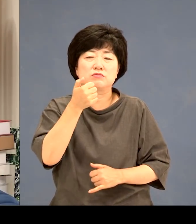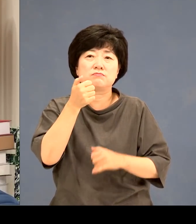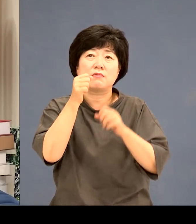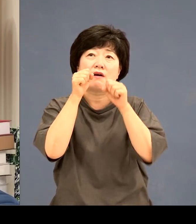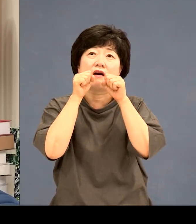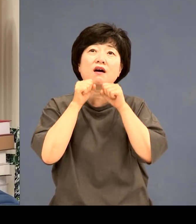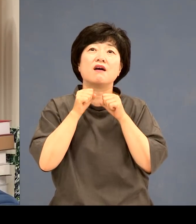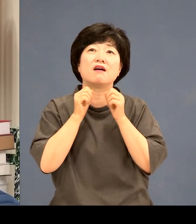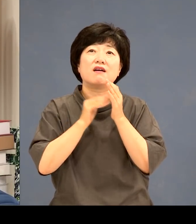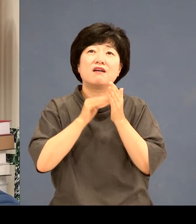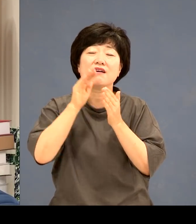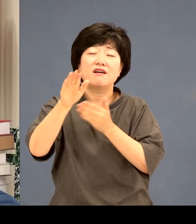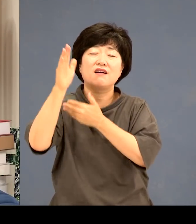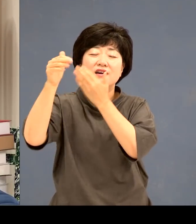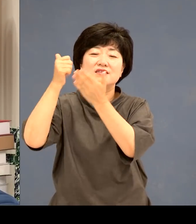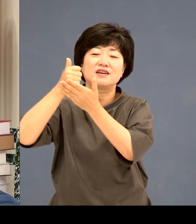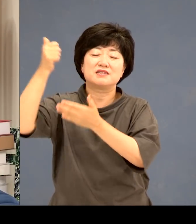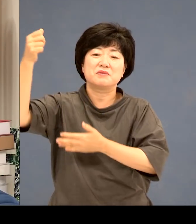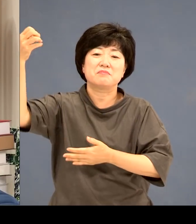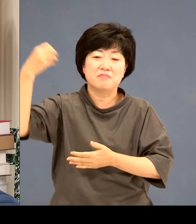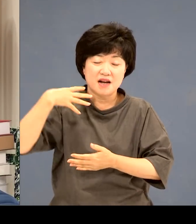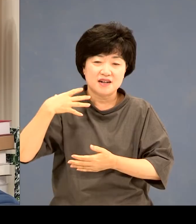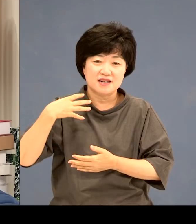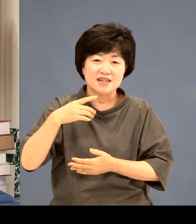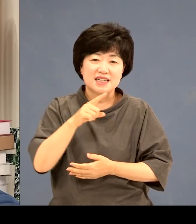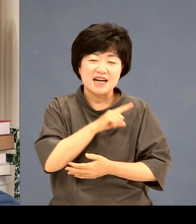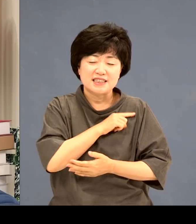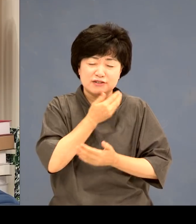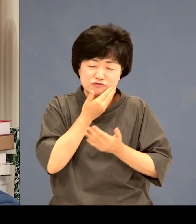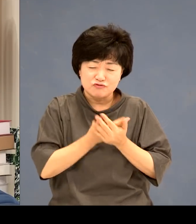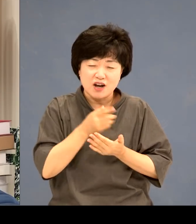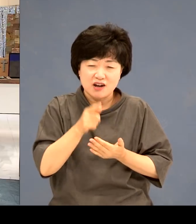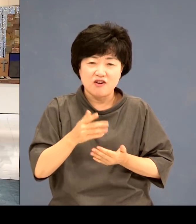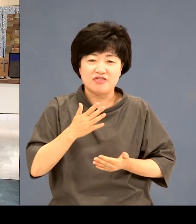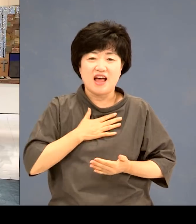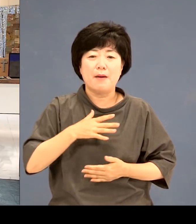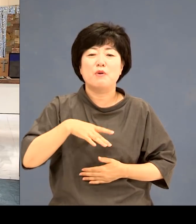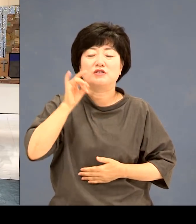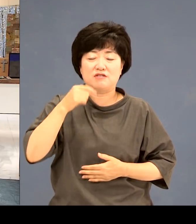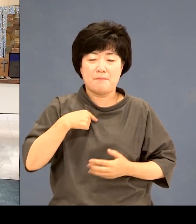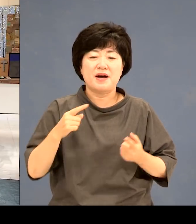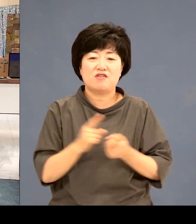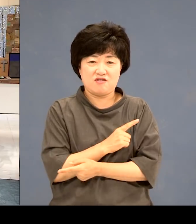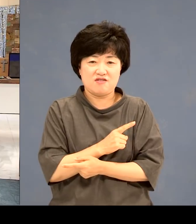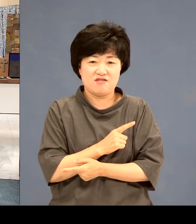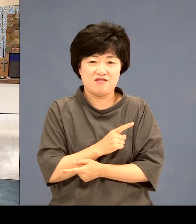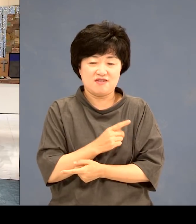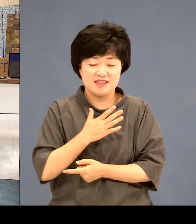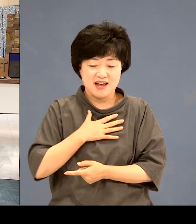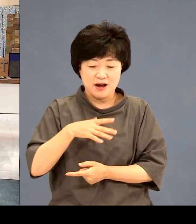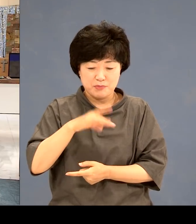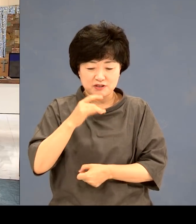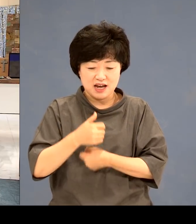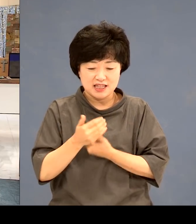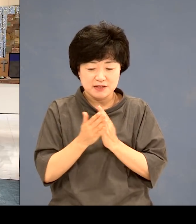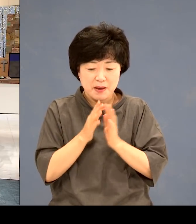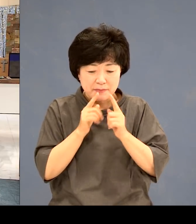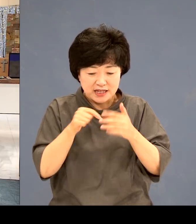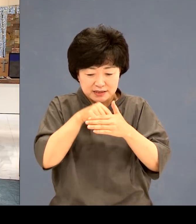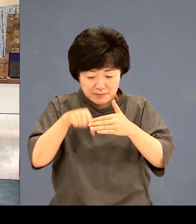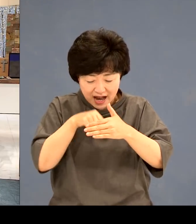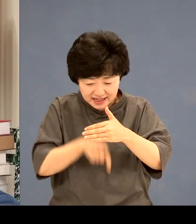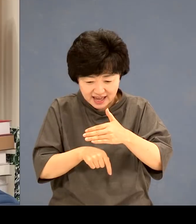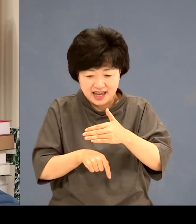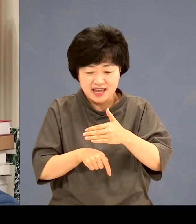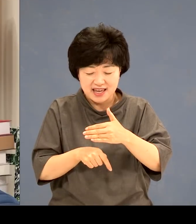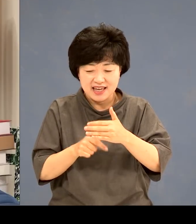복음화, 세계 복음화로 하다가 아내 복음화가 또 안 되고요. 네. 자녀 복음화도 이제 안 됐어요. 그러면서 이제 50을